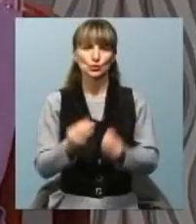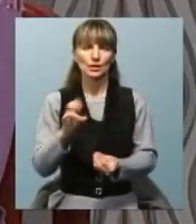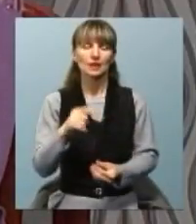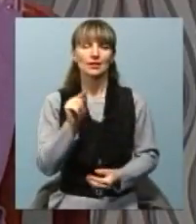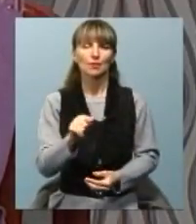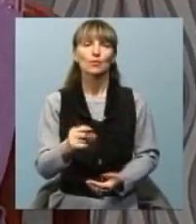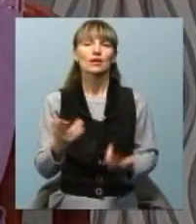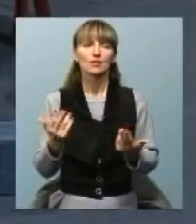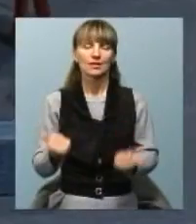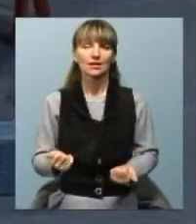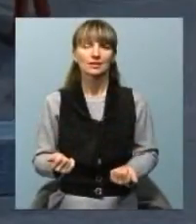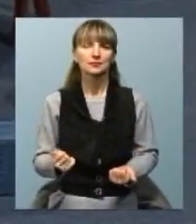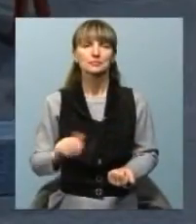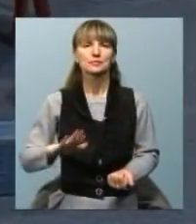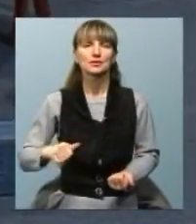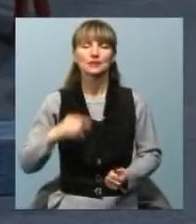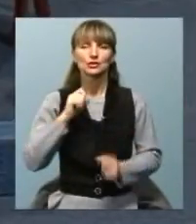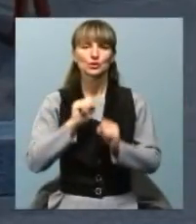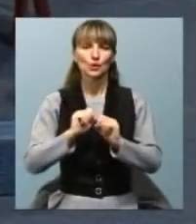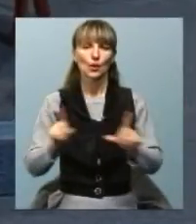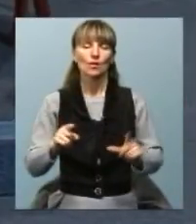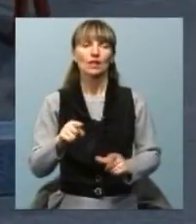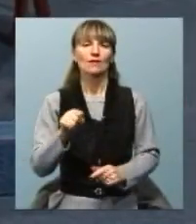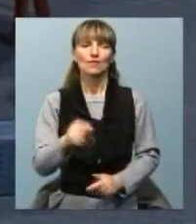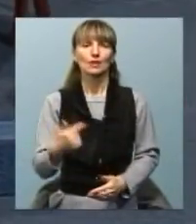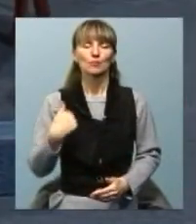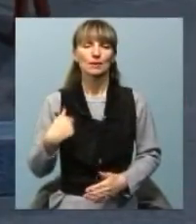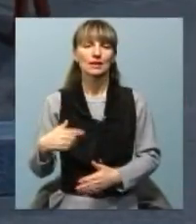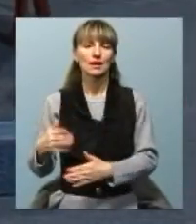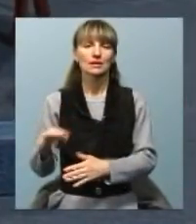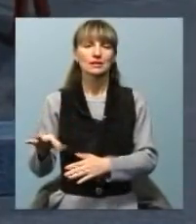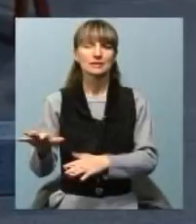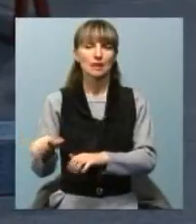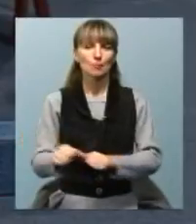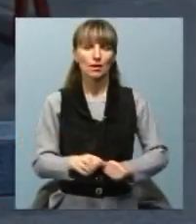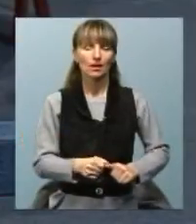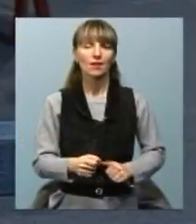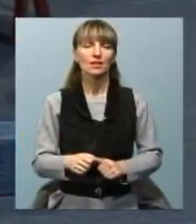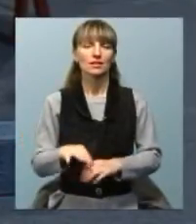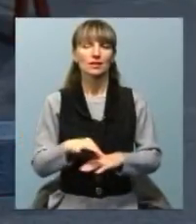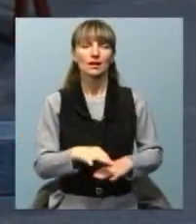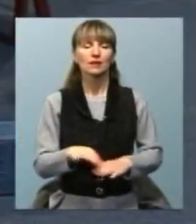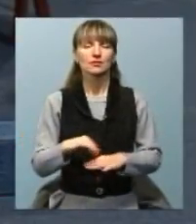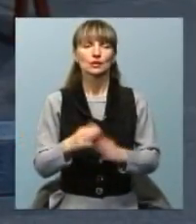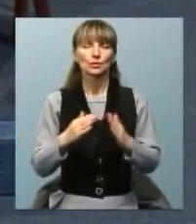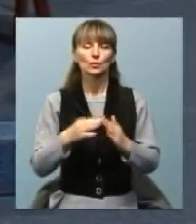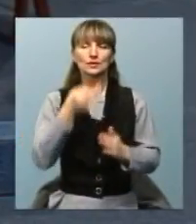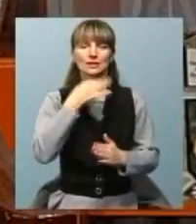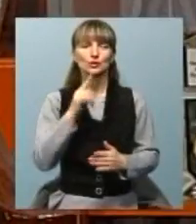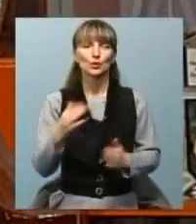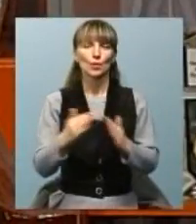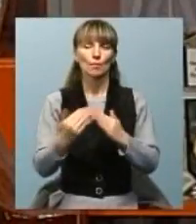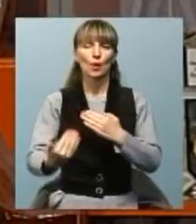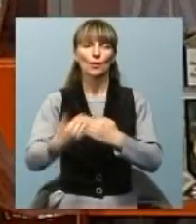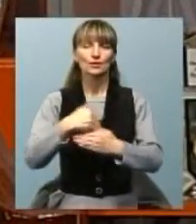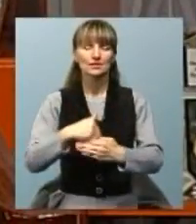чи ні? Та, глузувала. Після школи вона мене, коли забирала, сказала, що в нас вдома гості